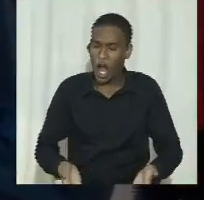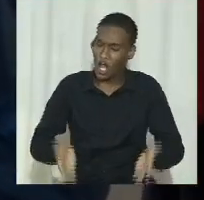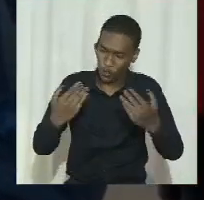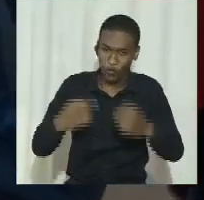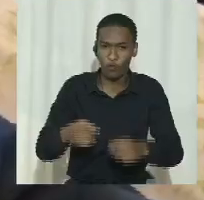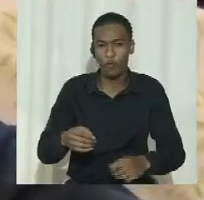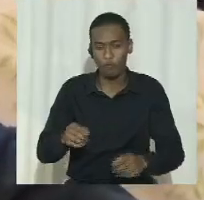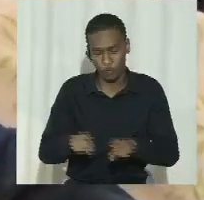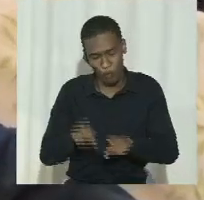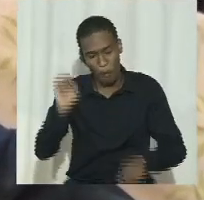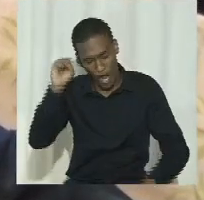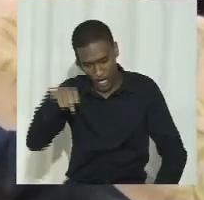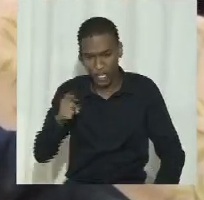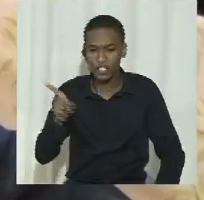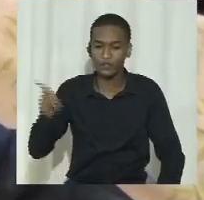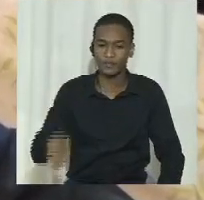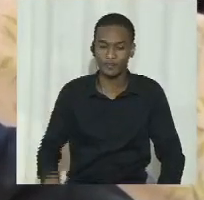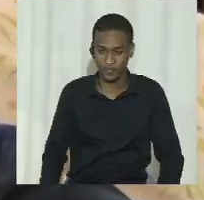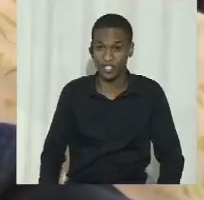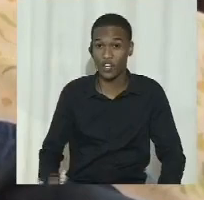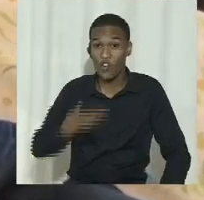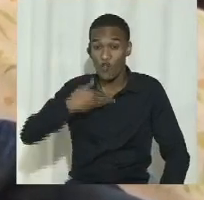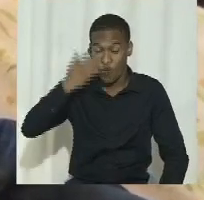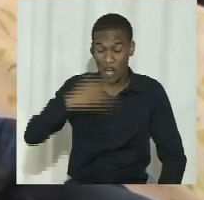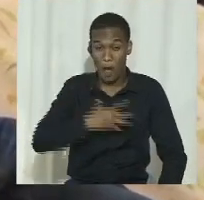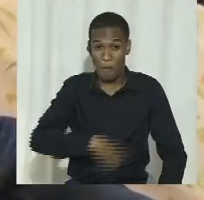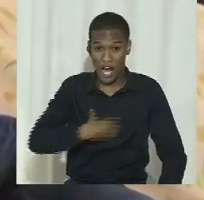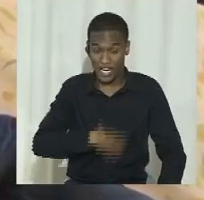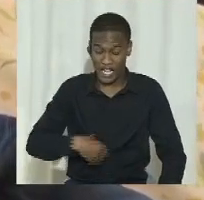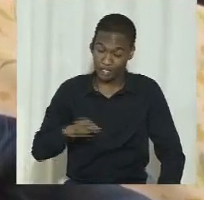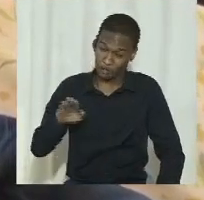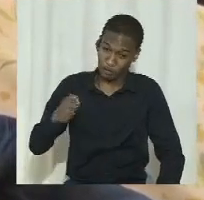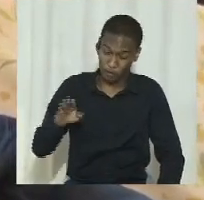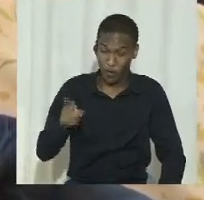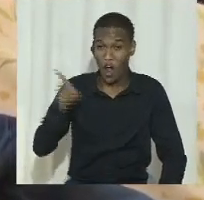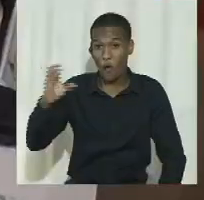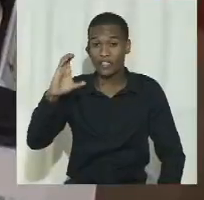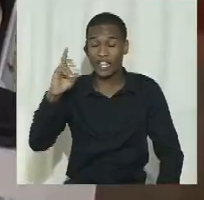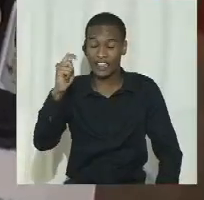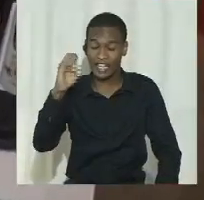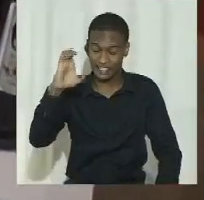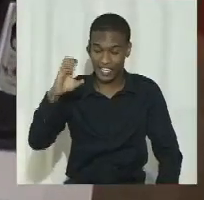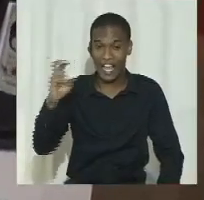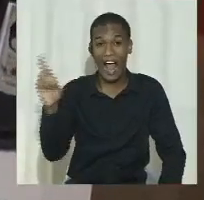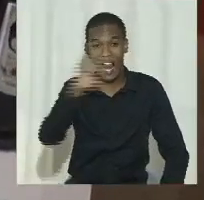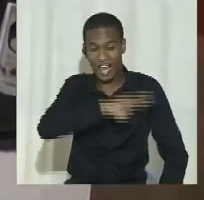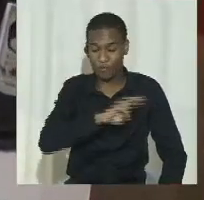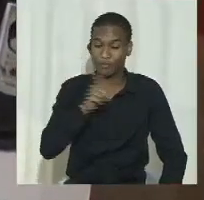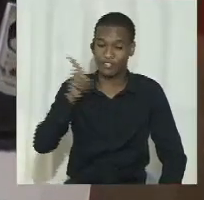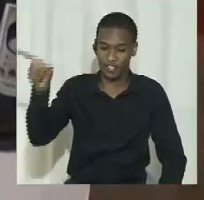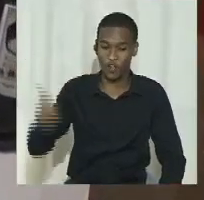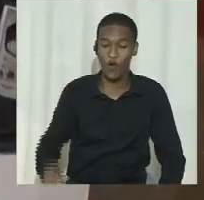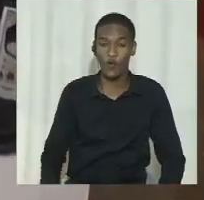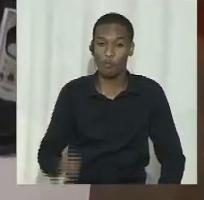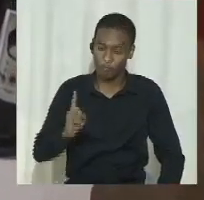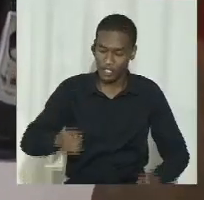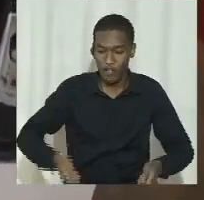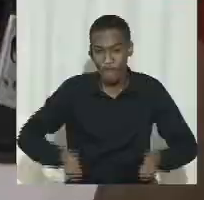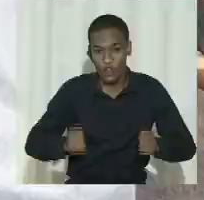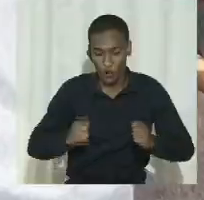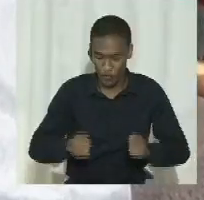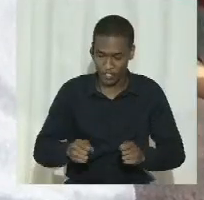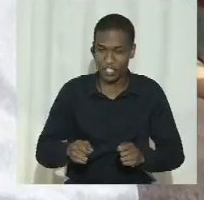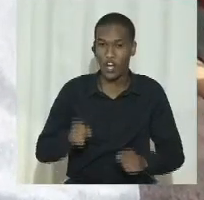manaraka tsara fotsiny ireo marary anatin'ny forme modere no raisina eto amin'ny CTC Larobia fitaovana ampiasaina eto akoatra ireo fanafody